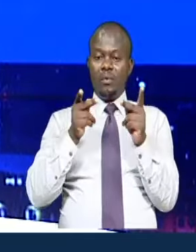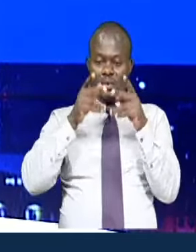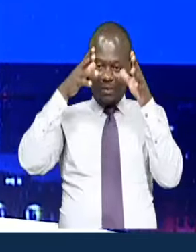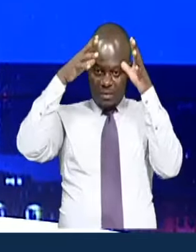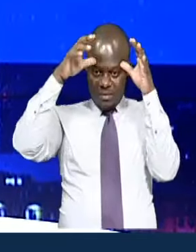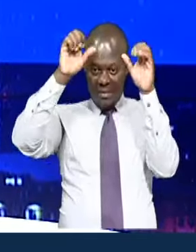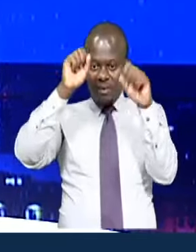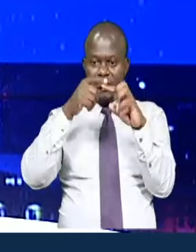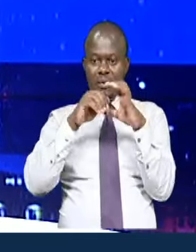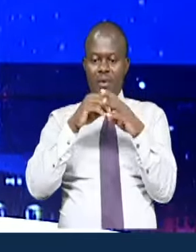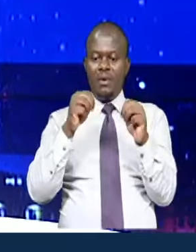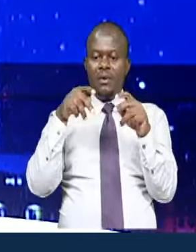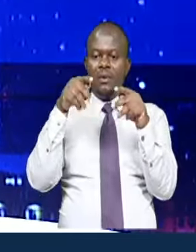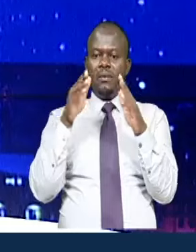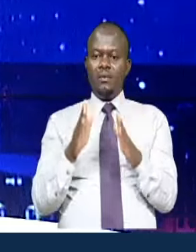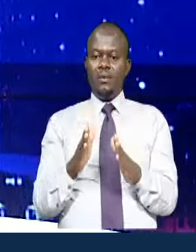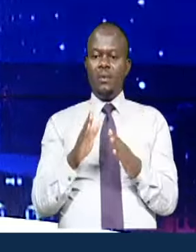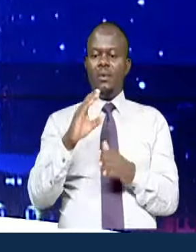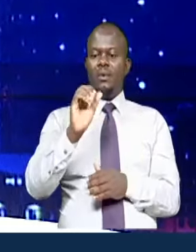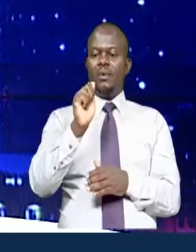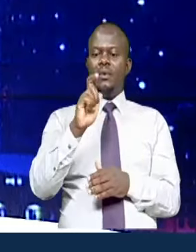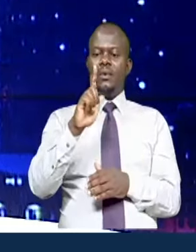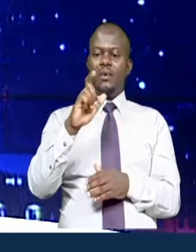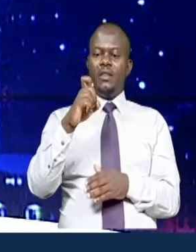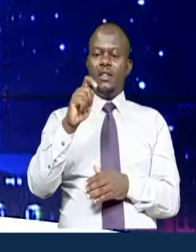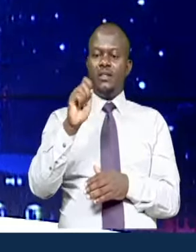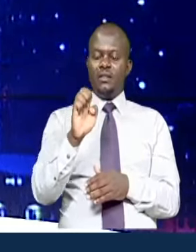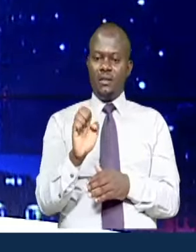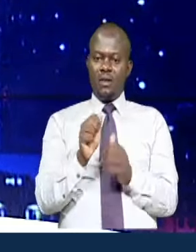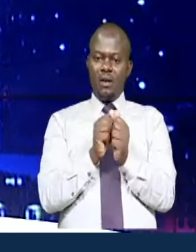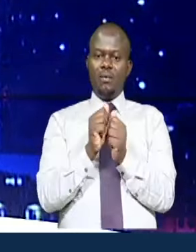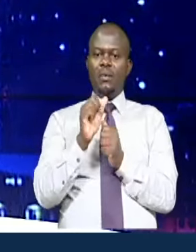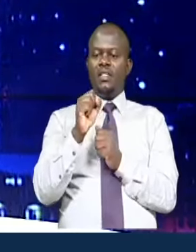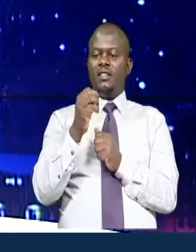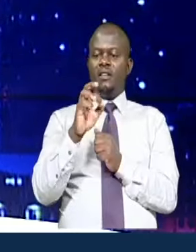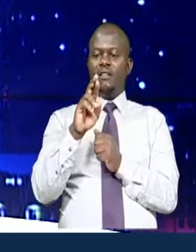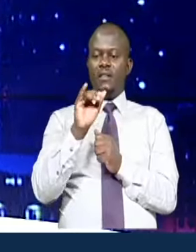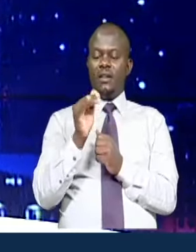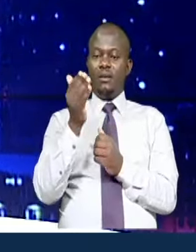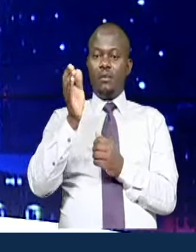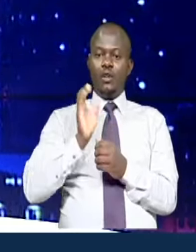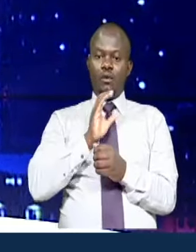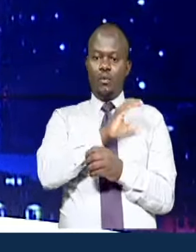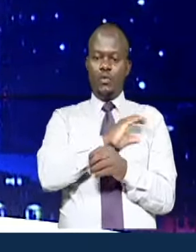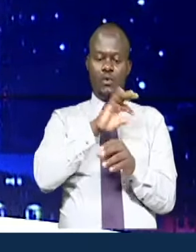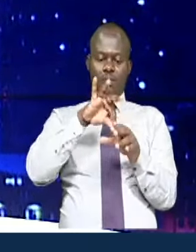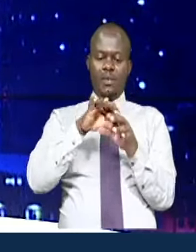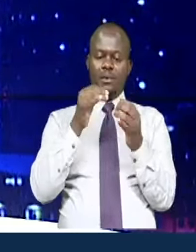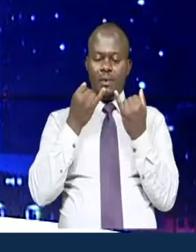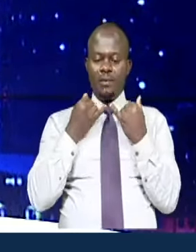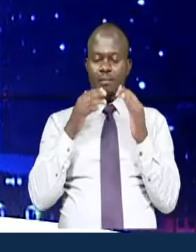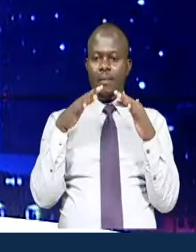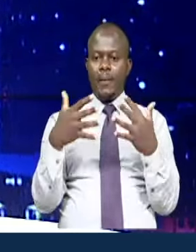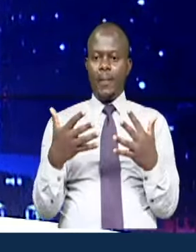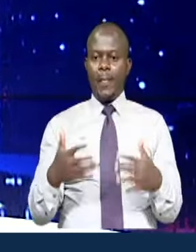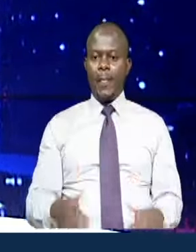ndetse n'abadepite mugenzi wacu Karix Kaberuka ari kumwe na Safari Desire bari kuri komisiyo y'amatora. Reka batubwire